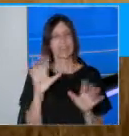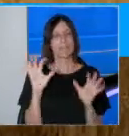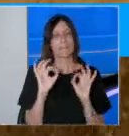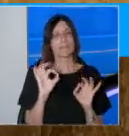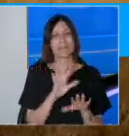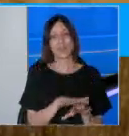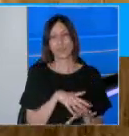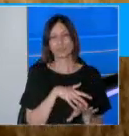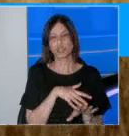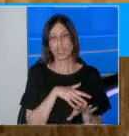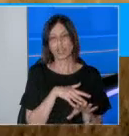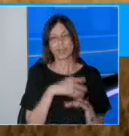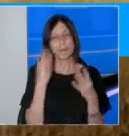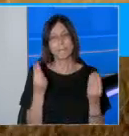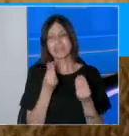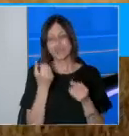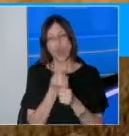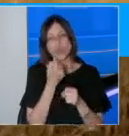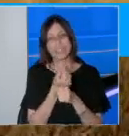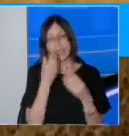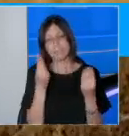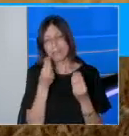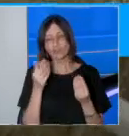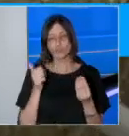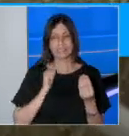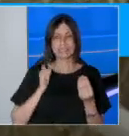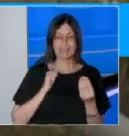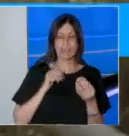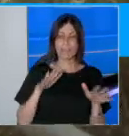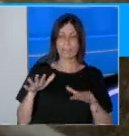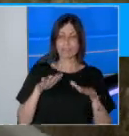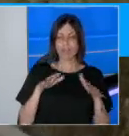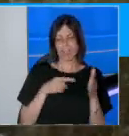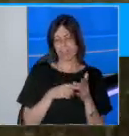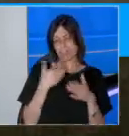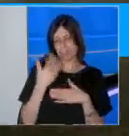תחושה שמישהו עושה עם זה משהו עם הצבא, אתה יודע, הממשלה, כי בסופו של דבר